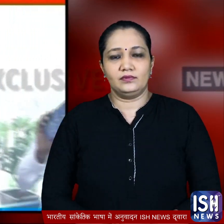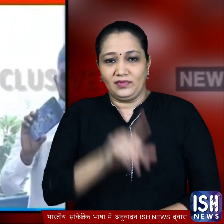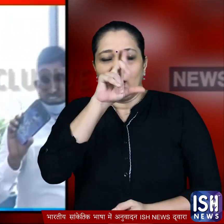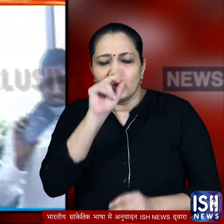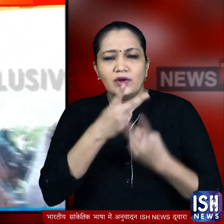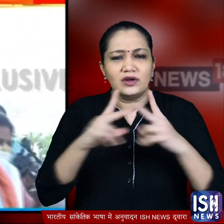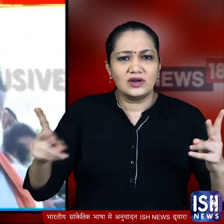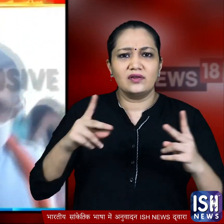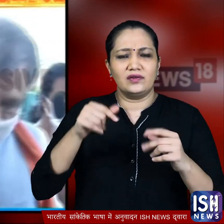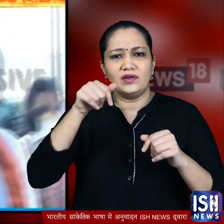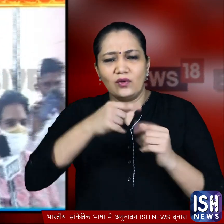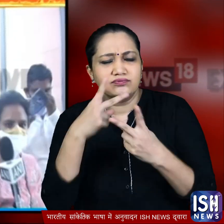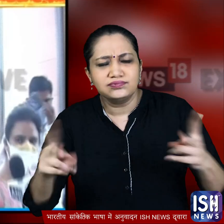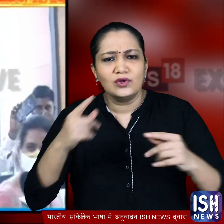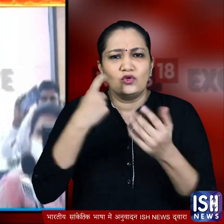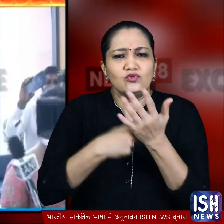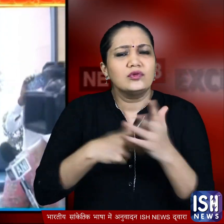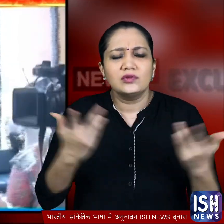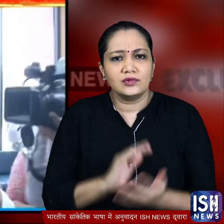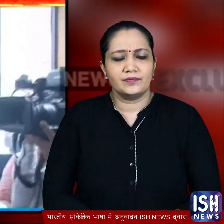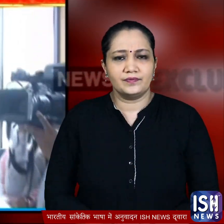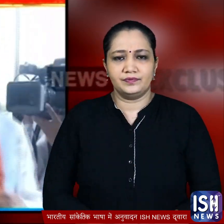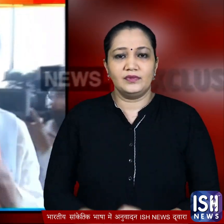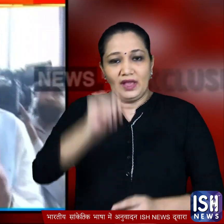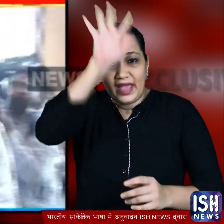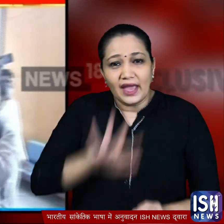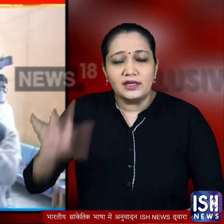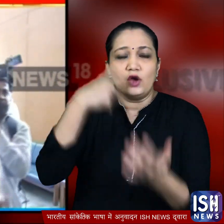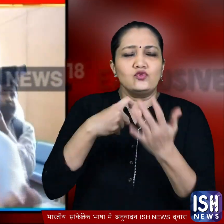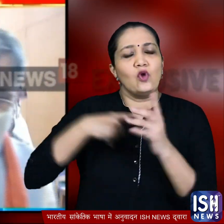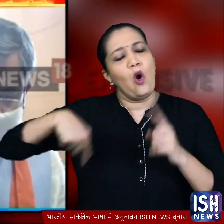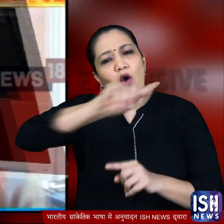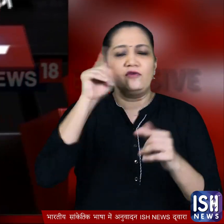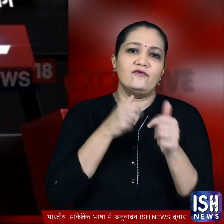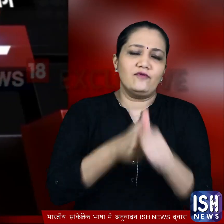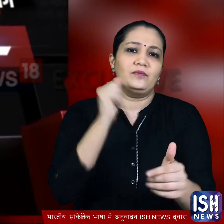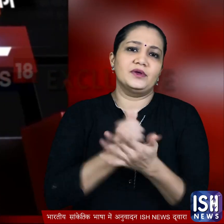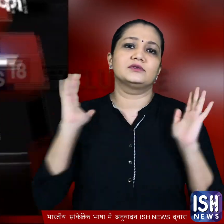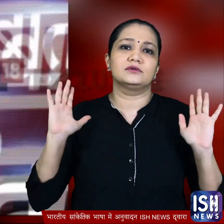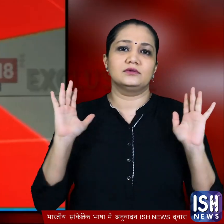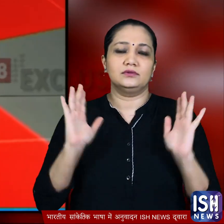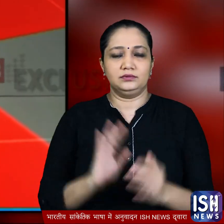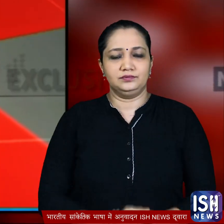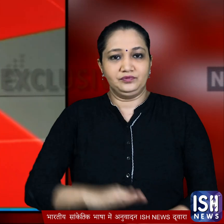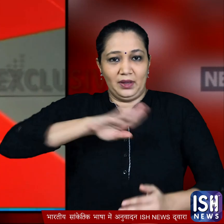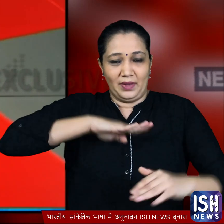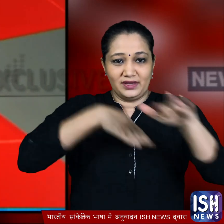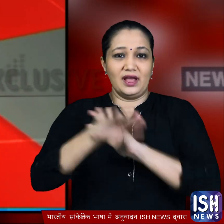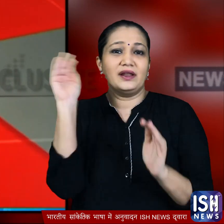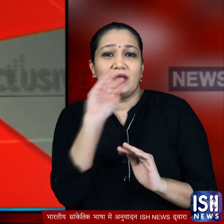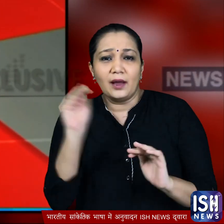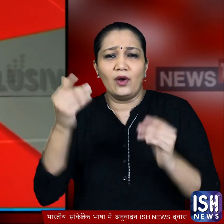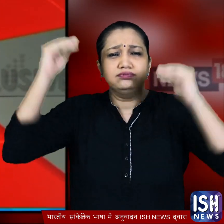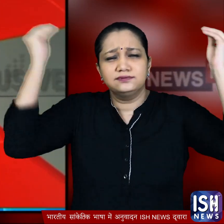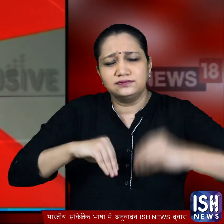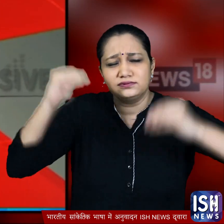ट्विटर को लेकर क्योंकि डेडलाइन निकल गई, कानून को फॉलो नहीं कर रहे हैं। देश के कानून को सबको फॉलो करना पड़ेगा। महाराष्ट्र के नागपुर में